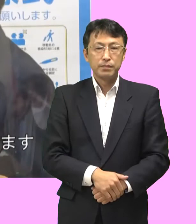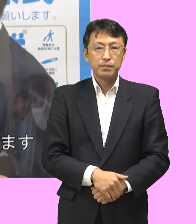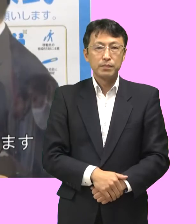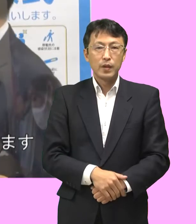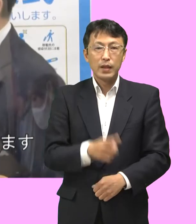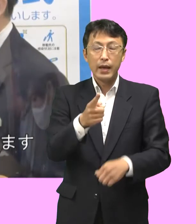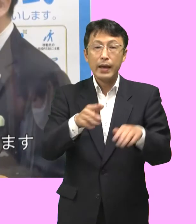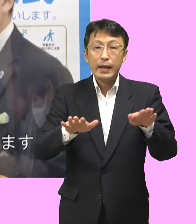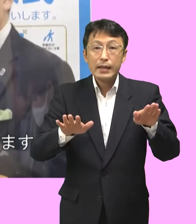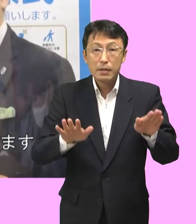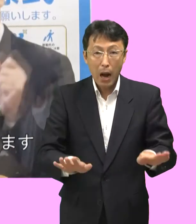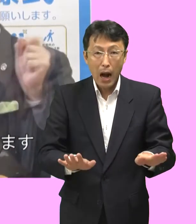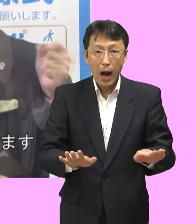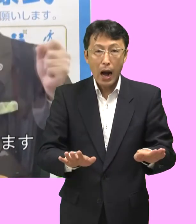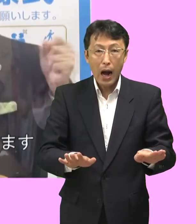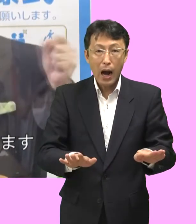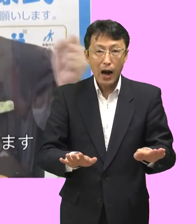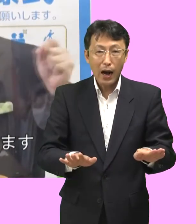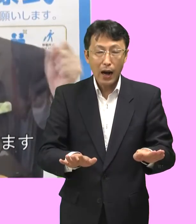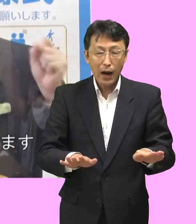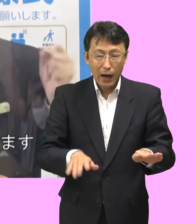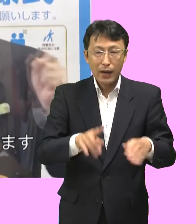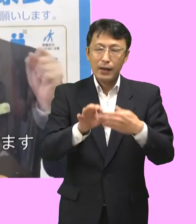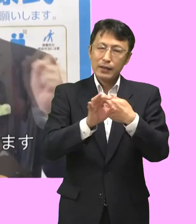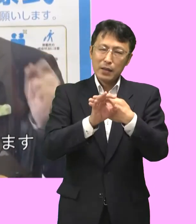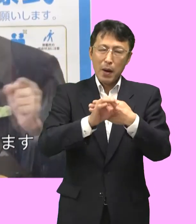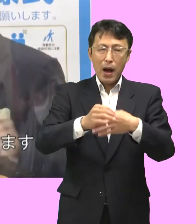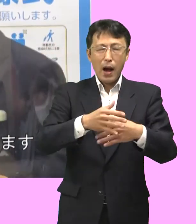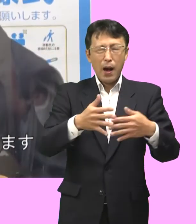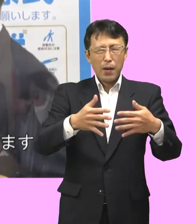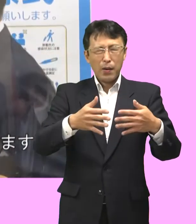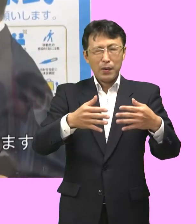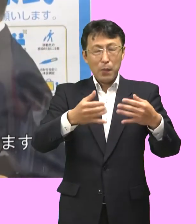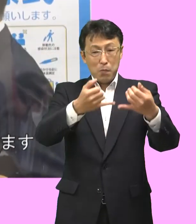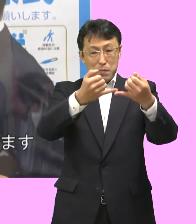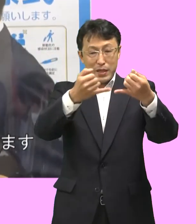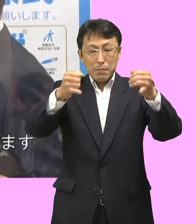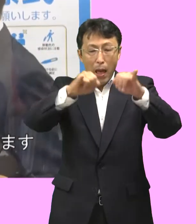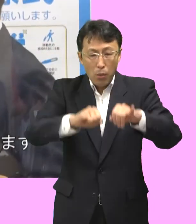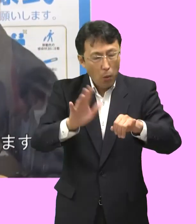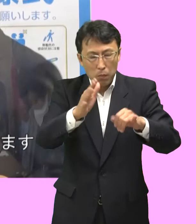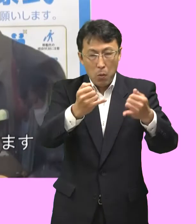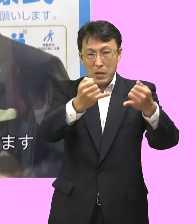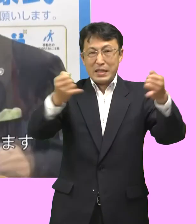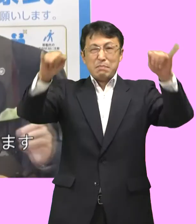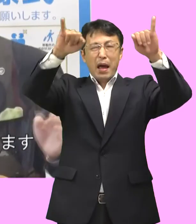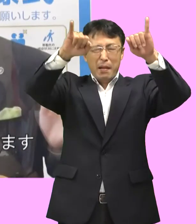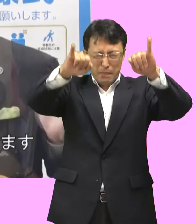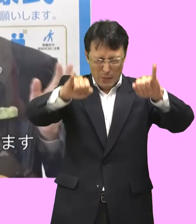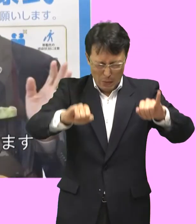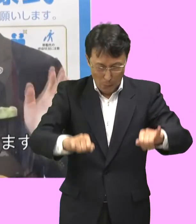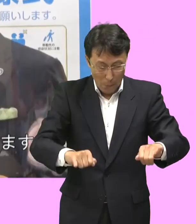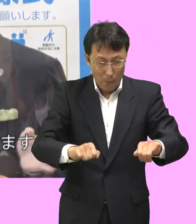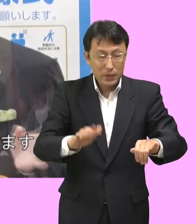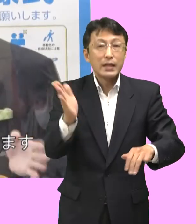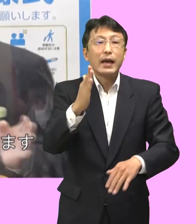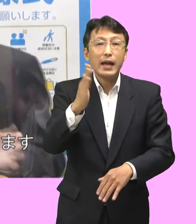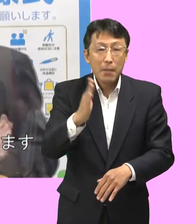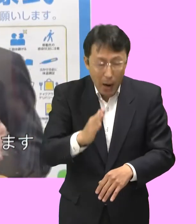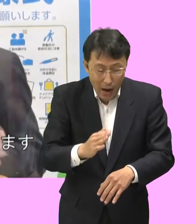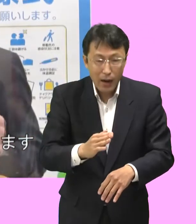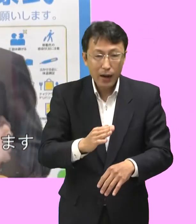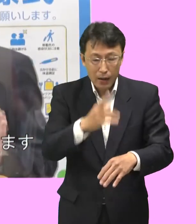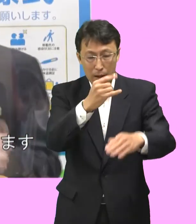ね、特段大騒ぎをするようなイベントでなければ収容人数が 100% でもいいというふう